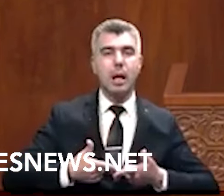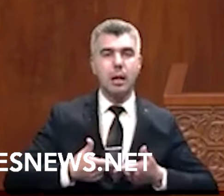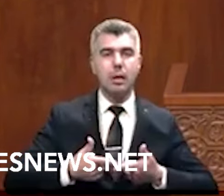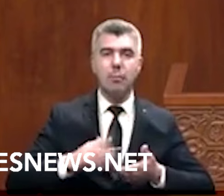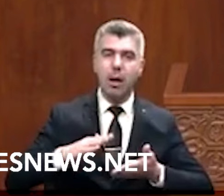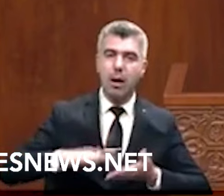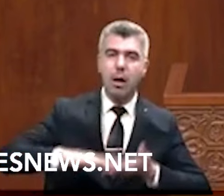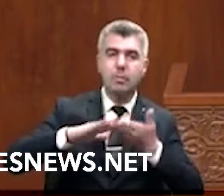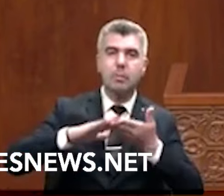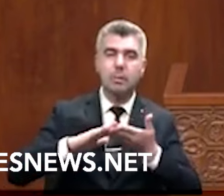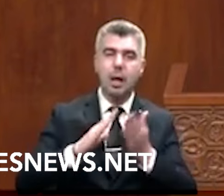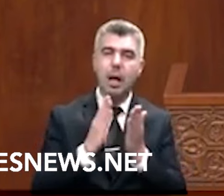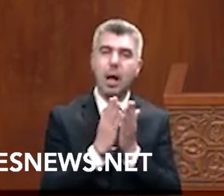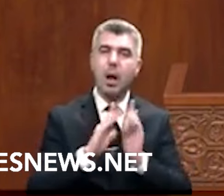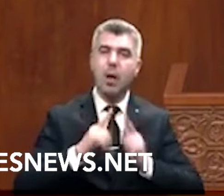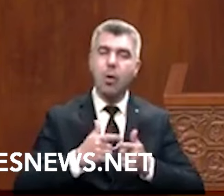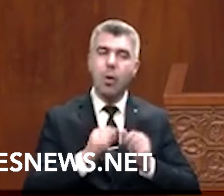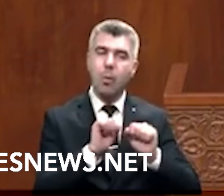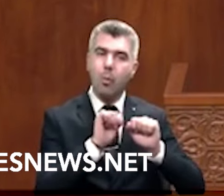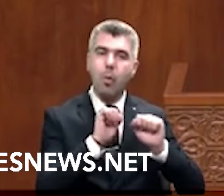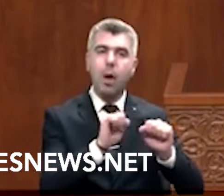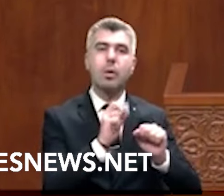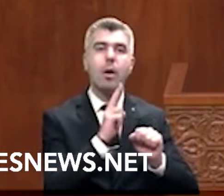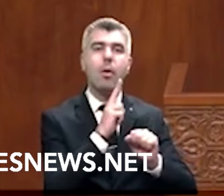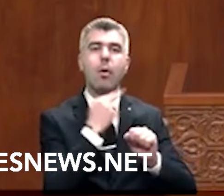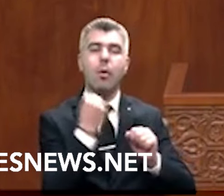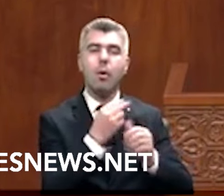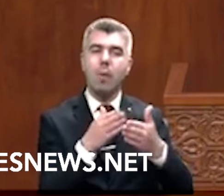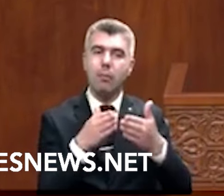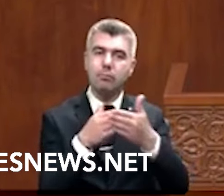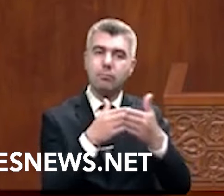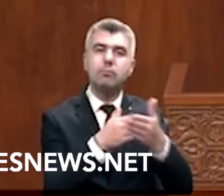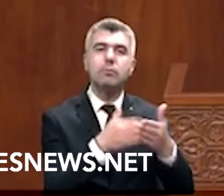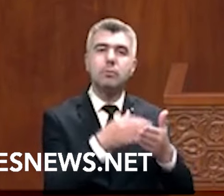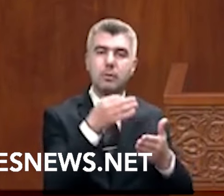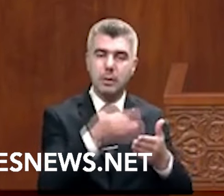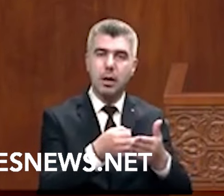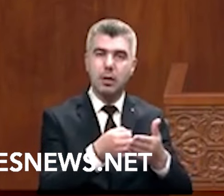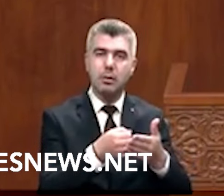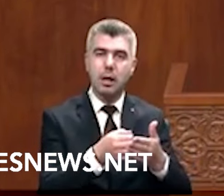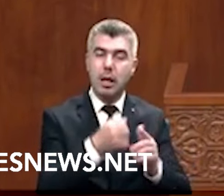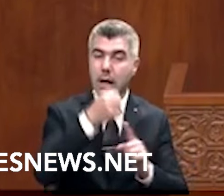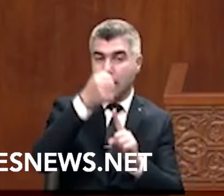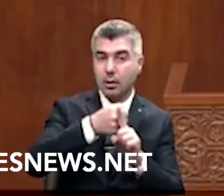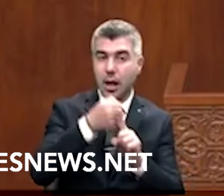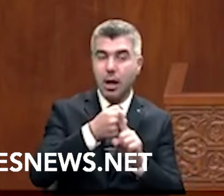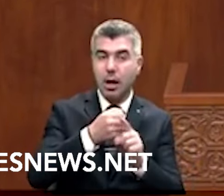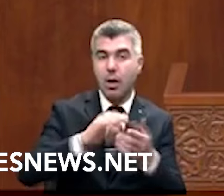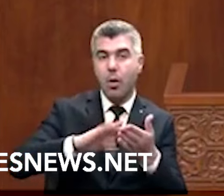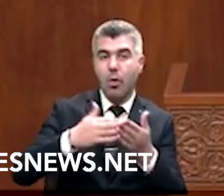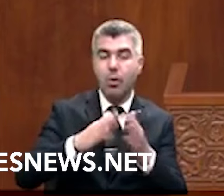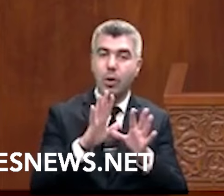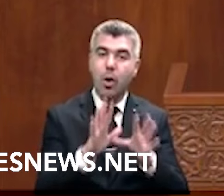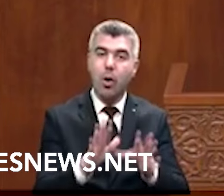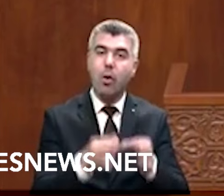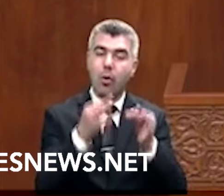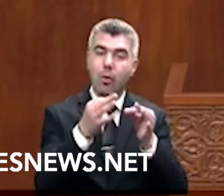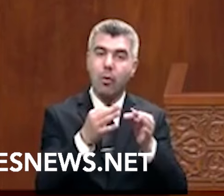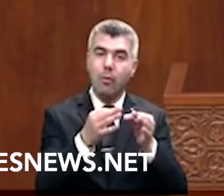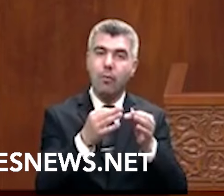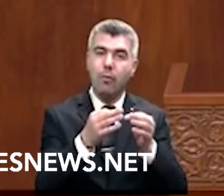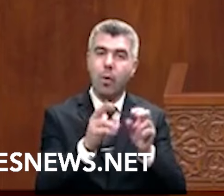المدرسه العموميه لمواجهه تحديات اقتصاد المعرفه فهذا الاصلاح ادى الى القطع